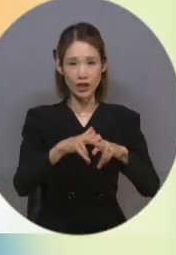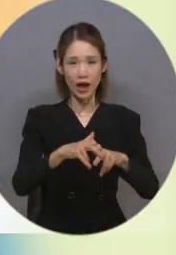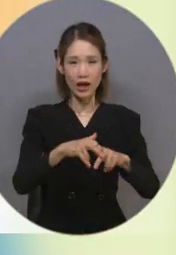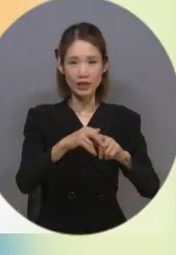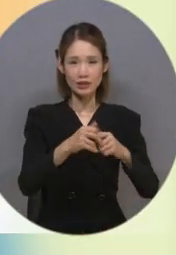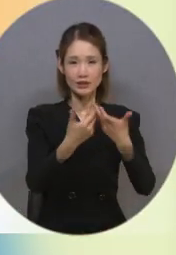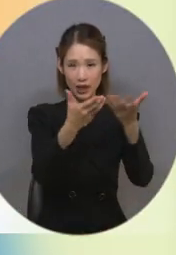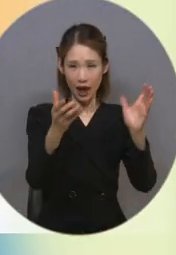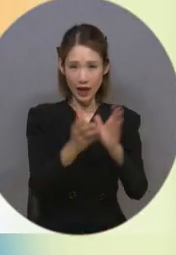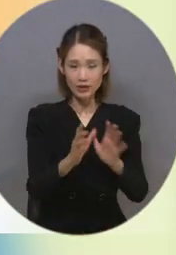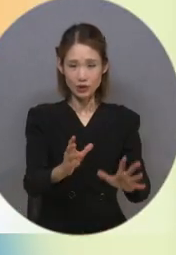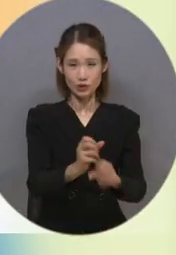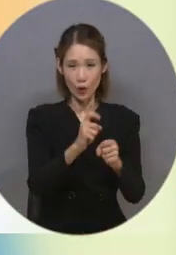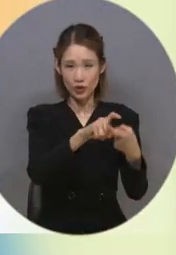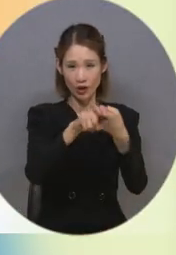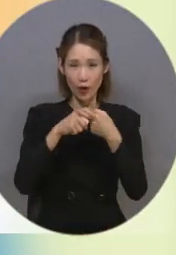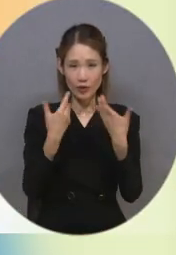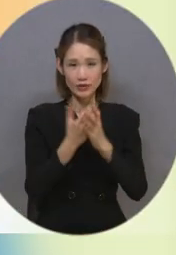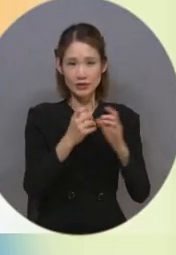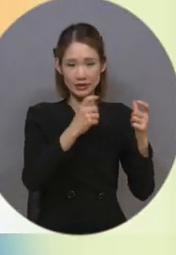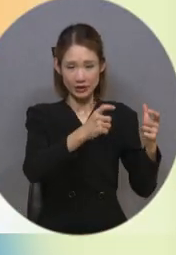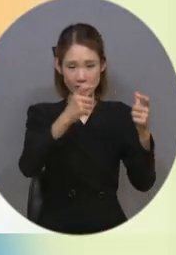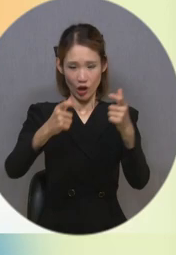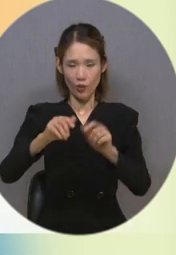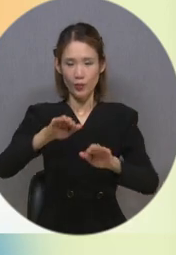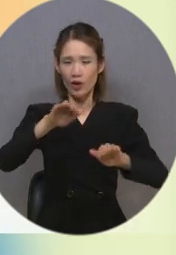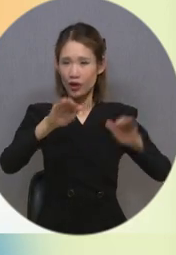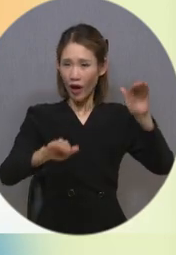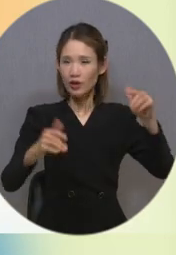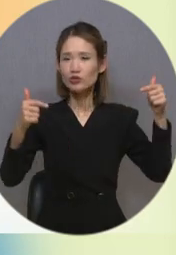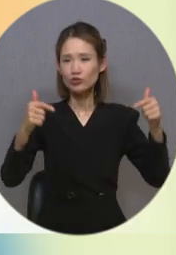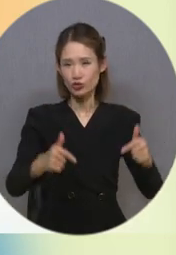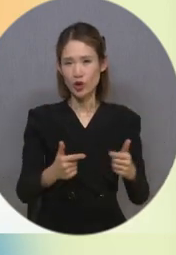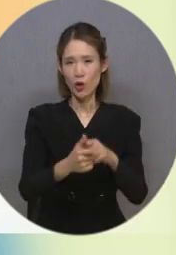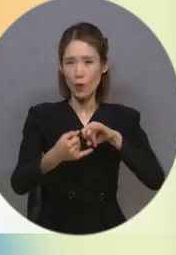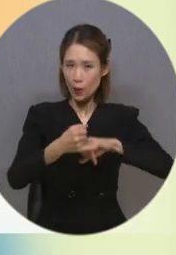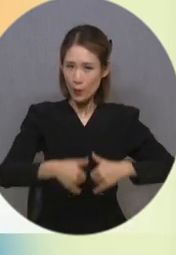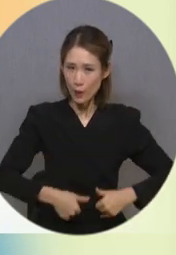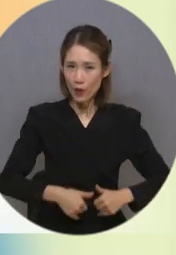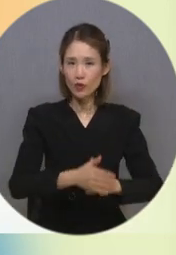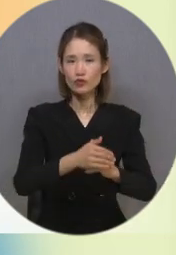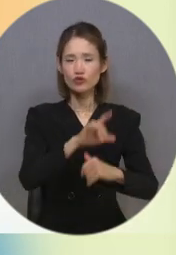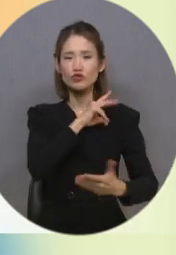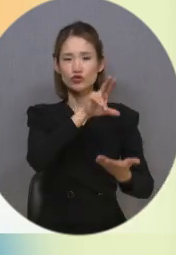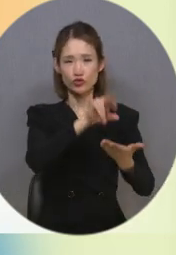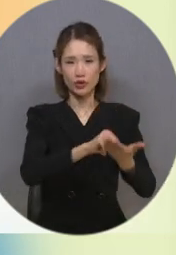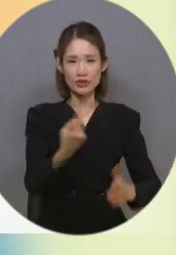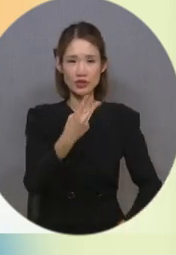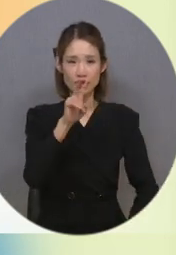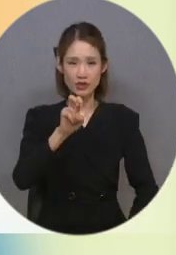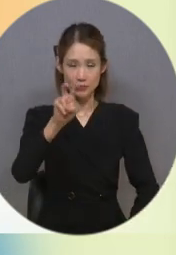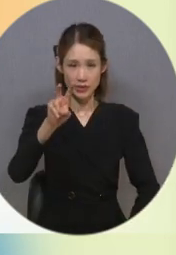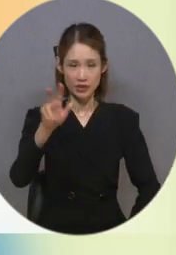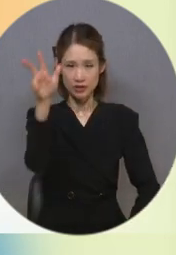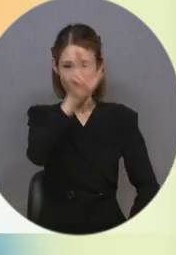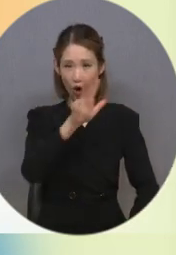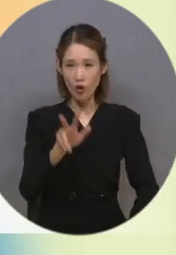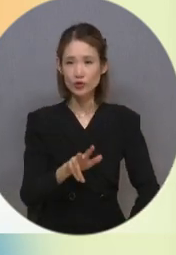한국장애인단체총연맹이 지역별 격차예소와 수준 향상을 위해 필요한 것을 주제로 2022 전국시도별